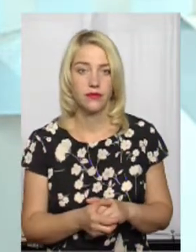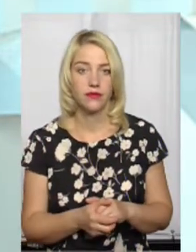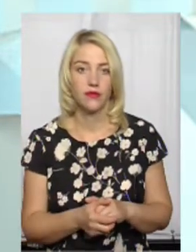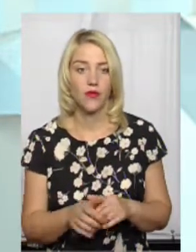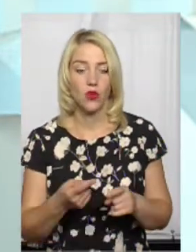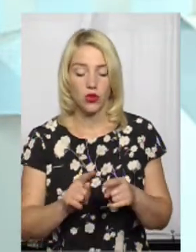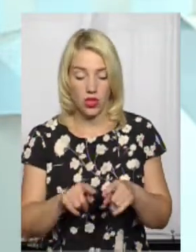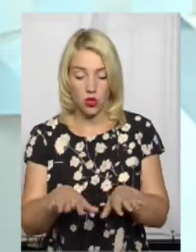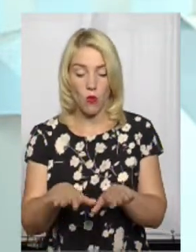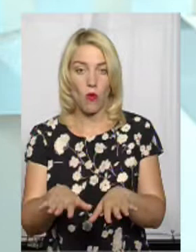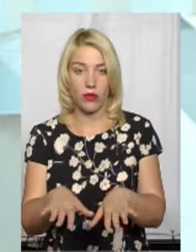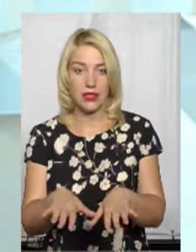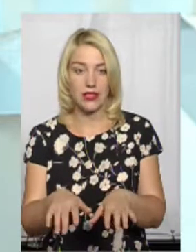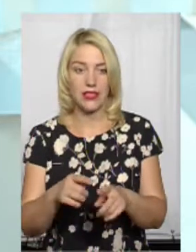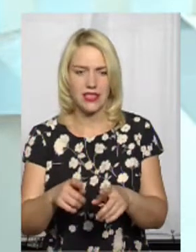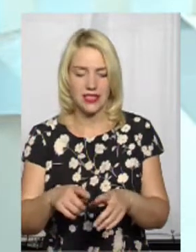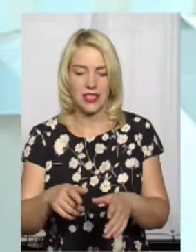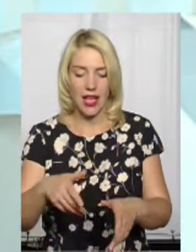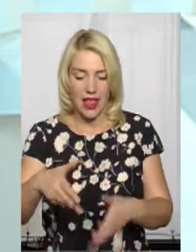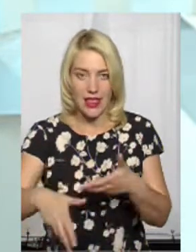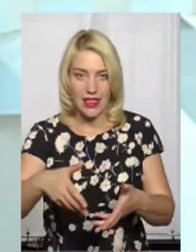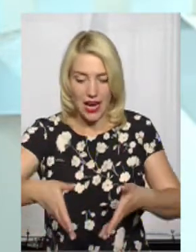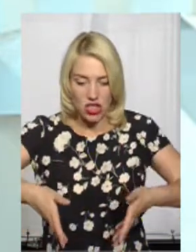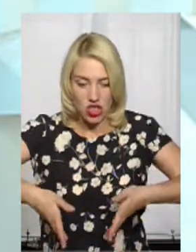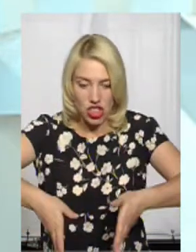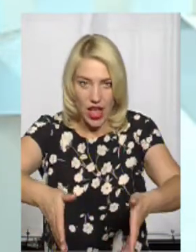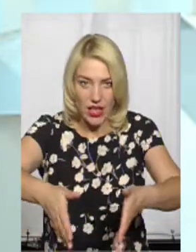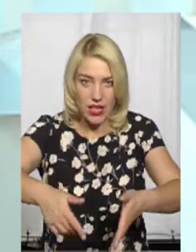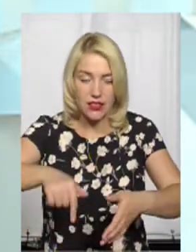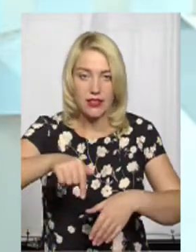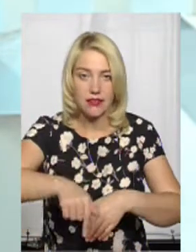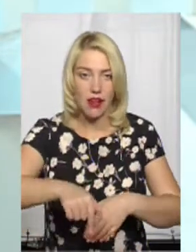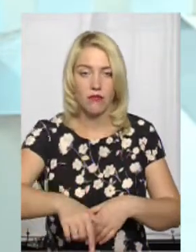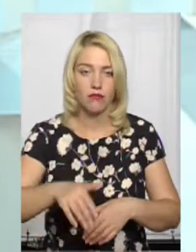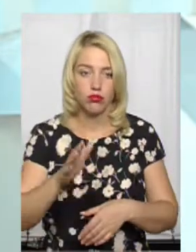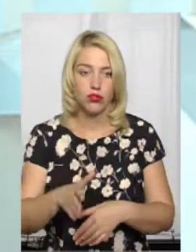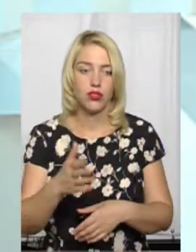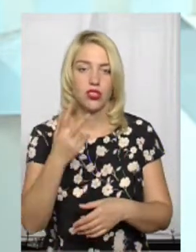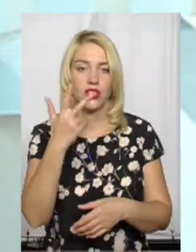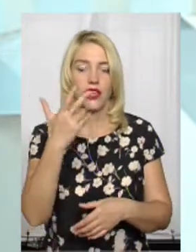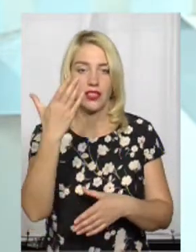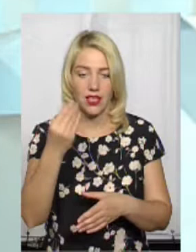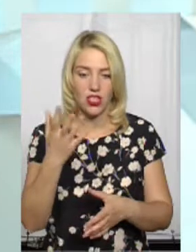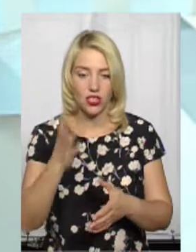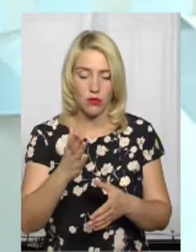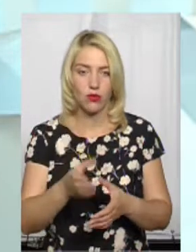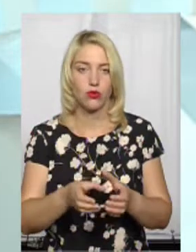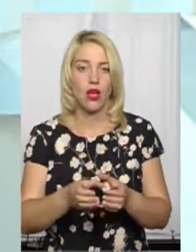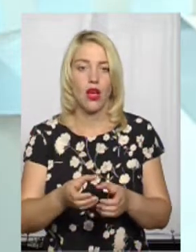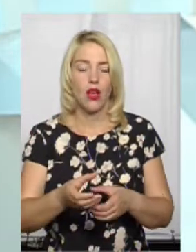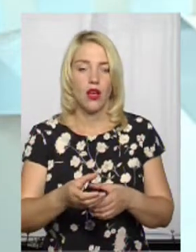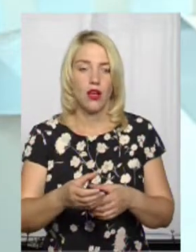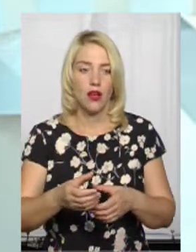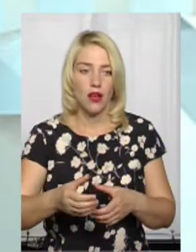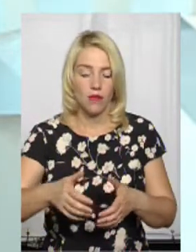на цьому місці. На цьому місці, в цій траншеї. І ця траншея ще буде, ну, днів три, вони будуть ще прокладати. І